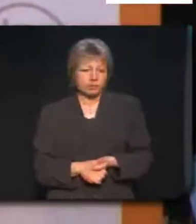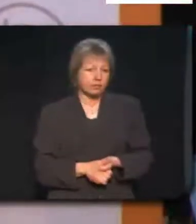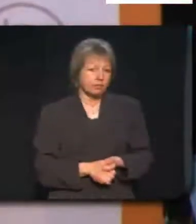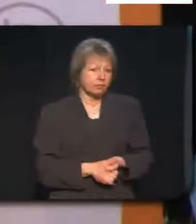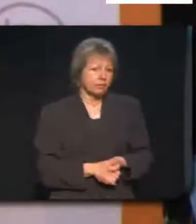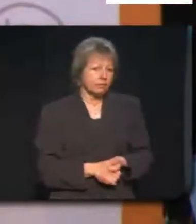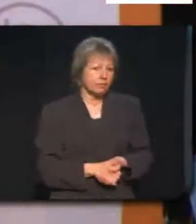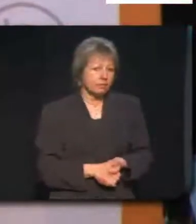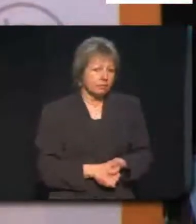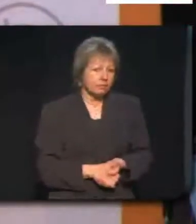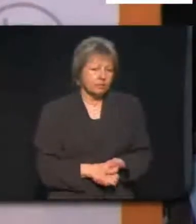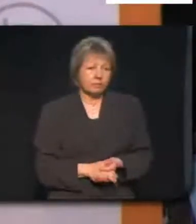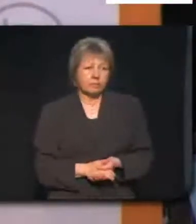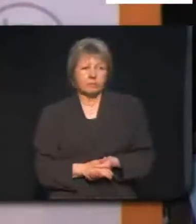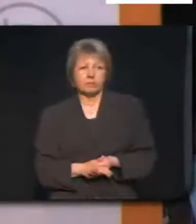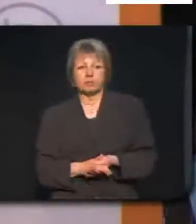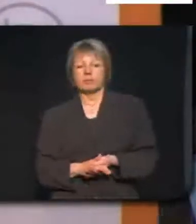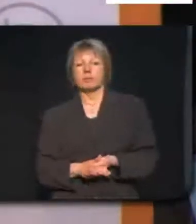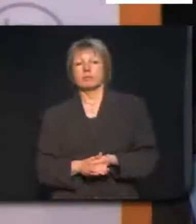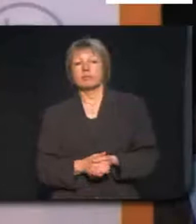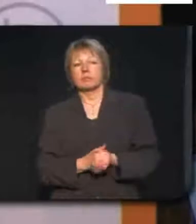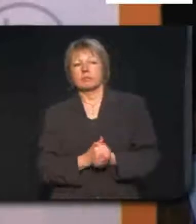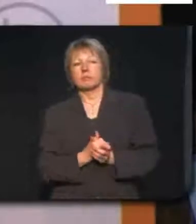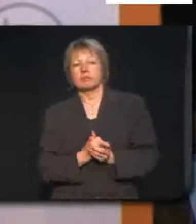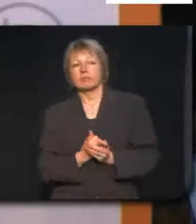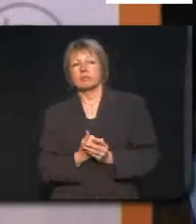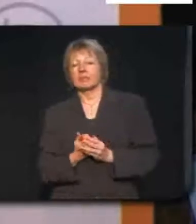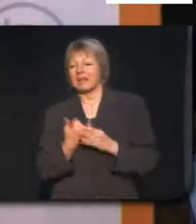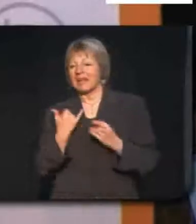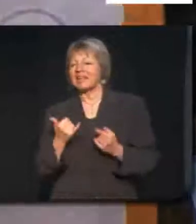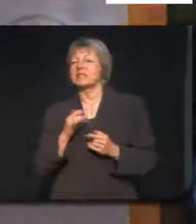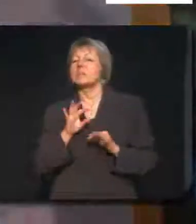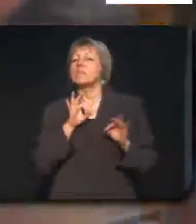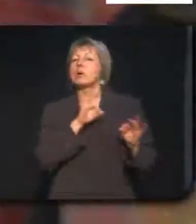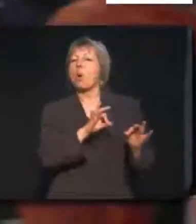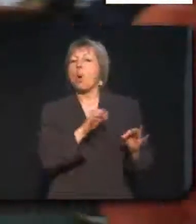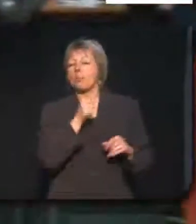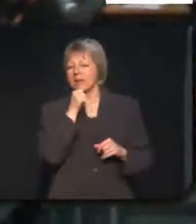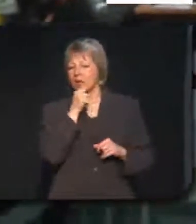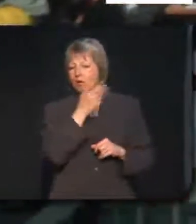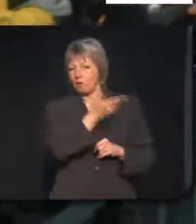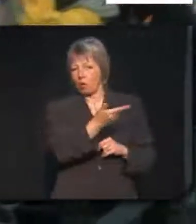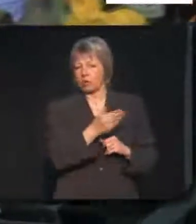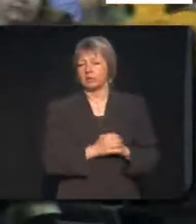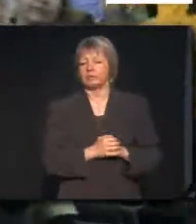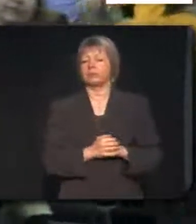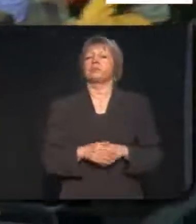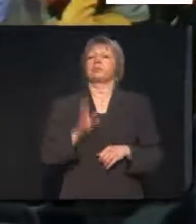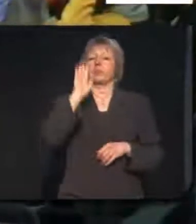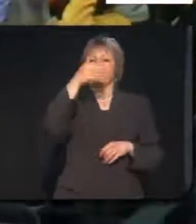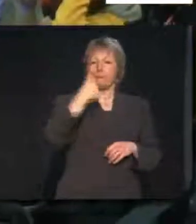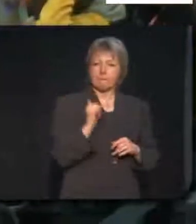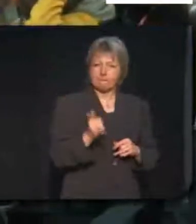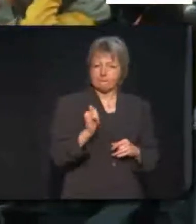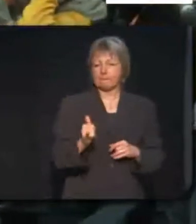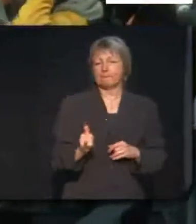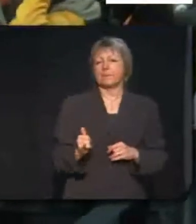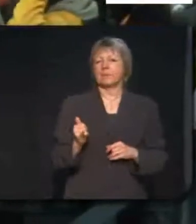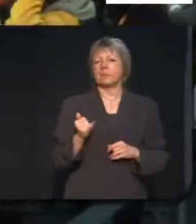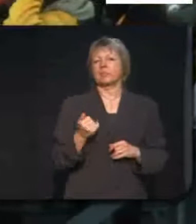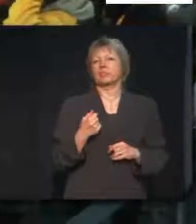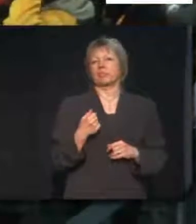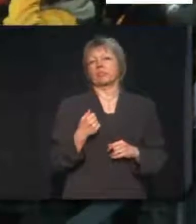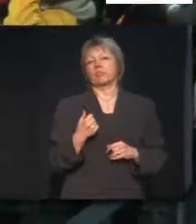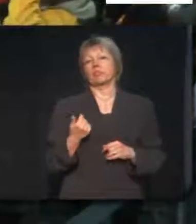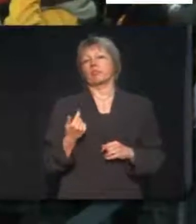jetzt mal die promiko ich möchte von meinem von meinem geo-recht